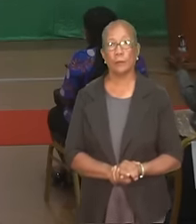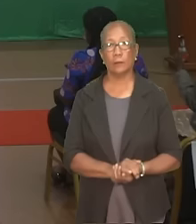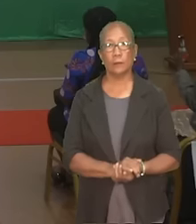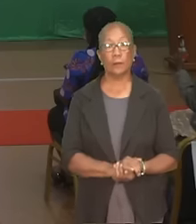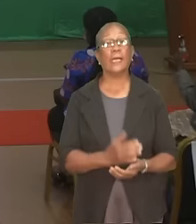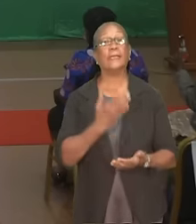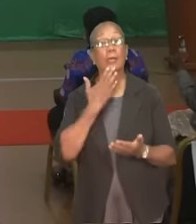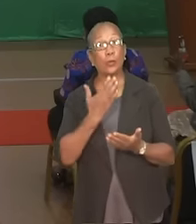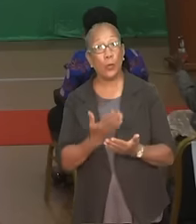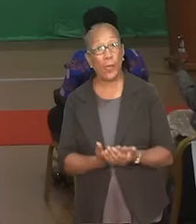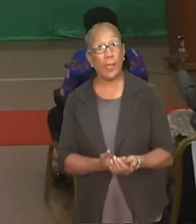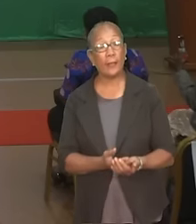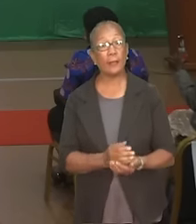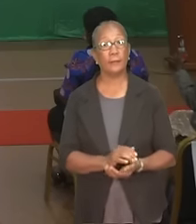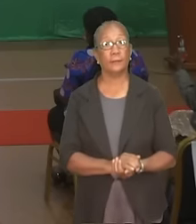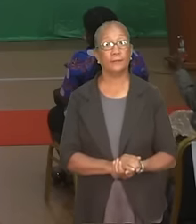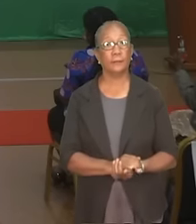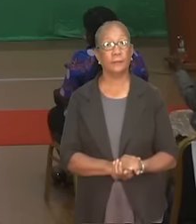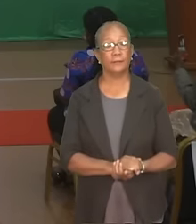Dank u wel, Master of